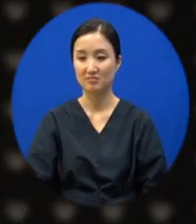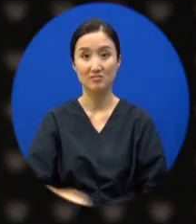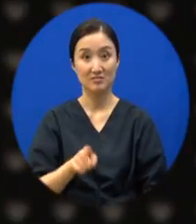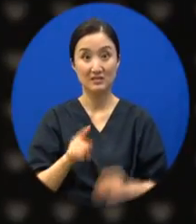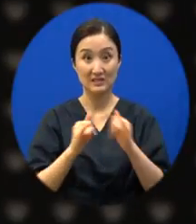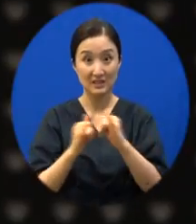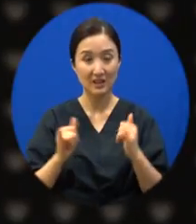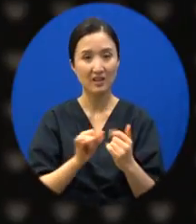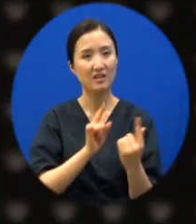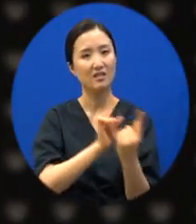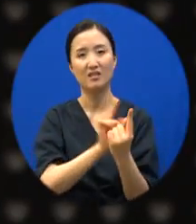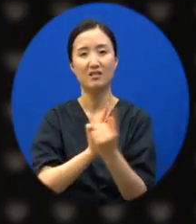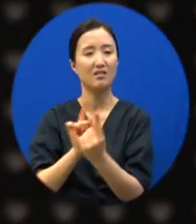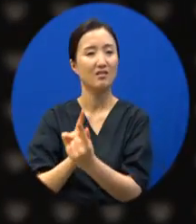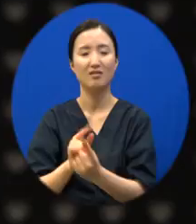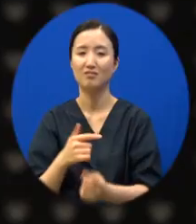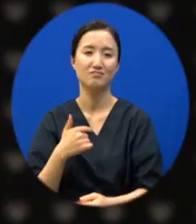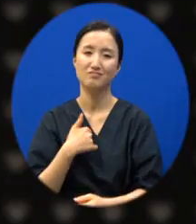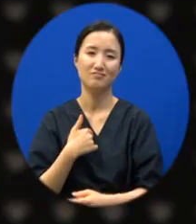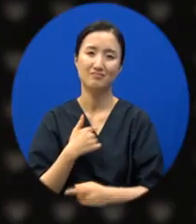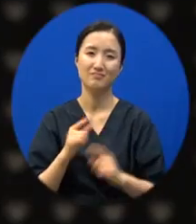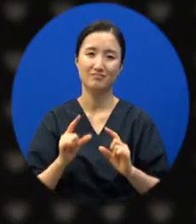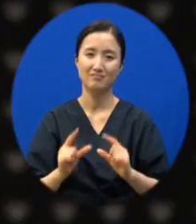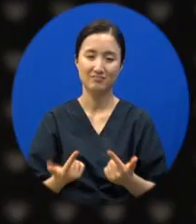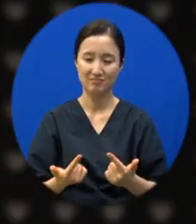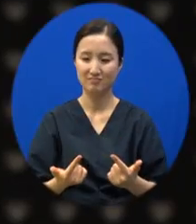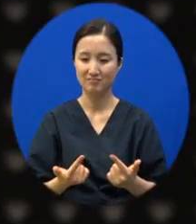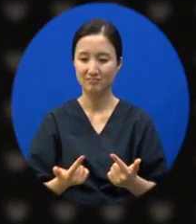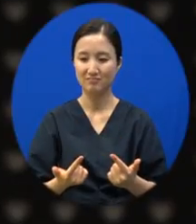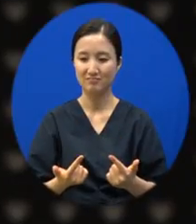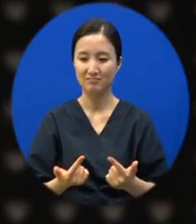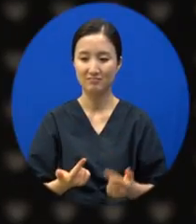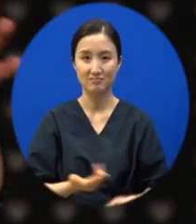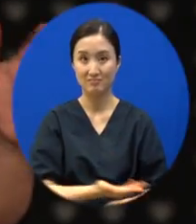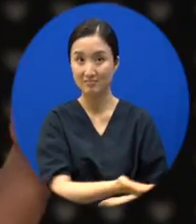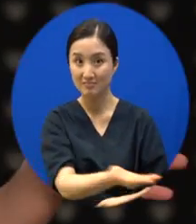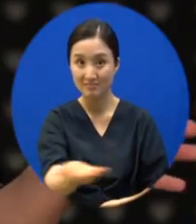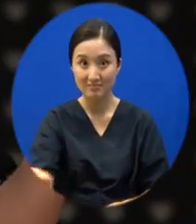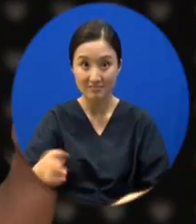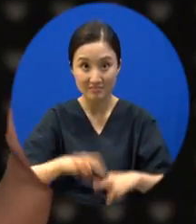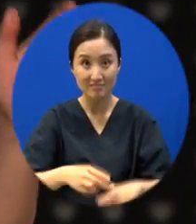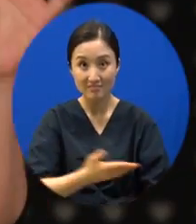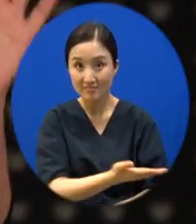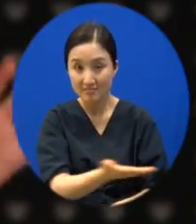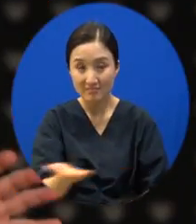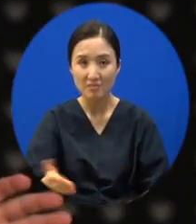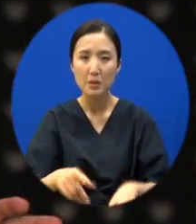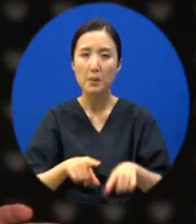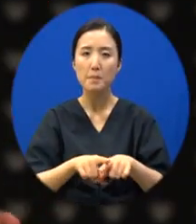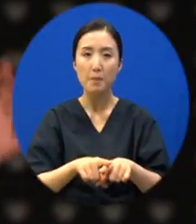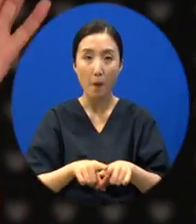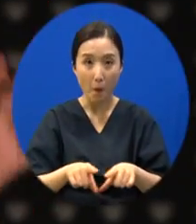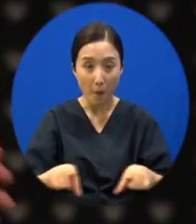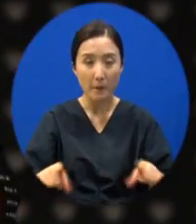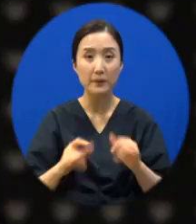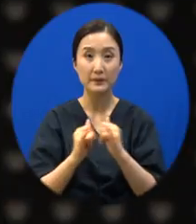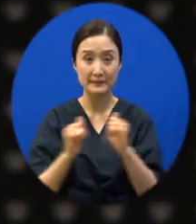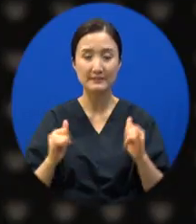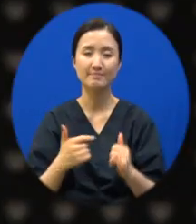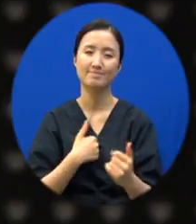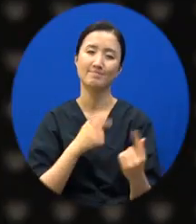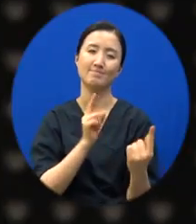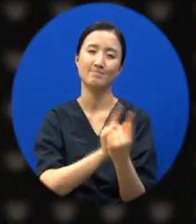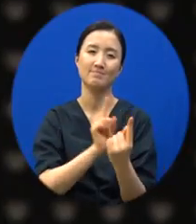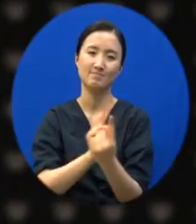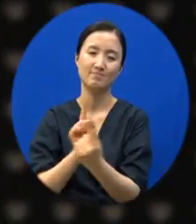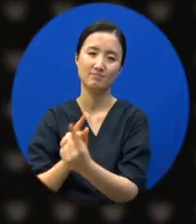저는 그런 분들은 컨설팅하지 않습니다. 네, 저는 여기 앉아계신 굉장히 평범한 일반인